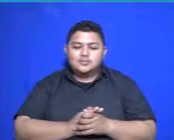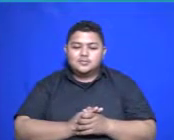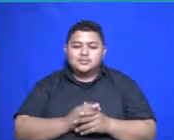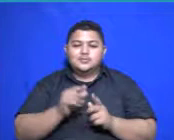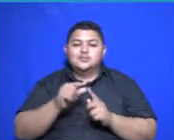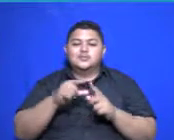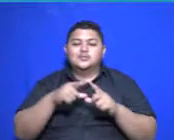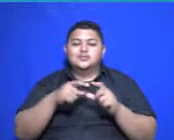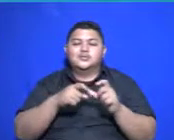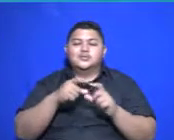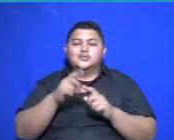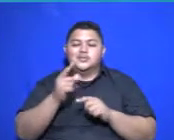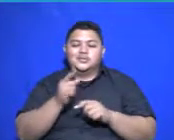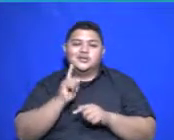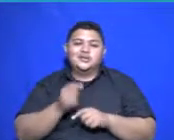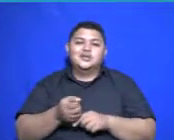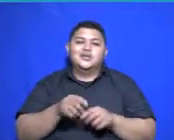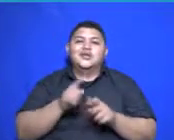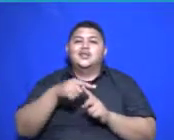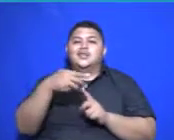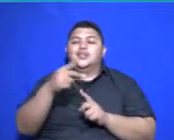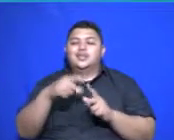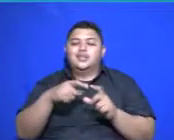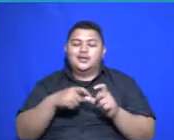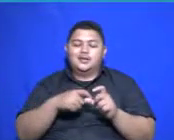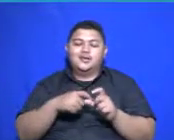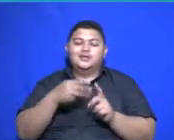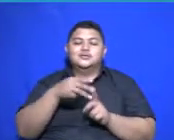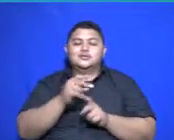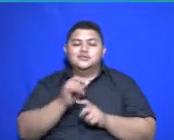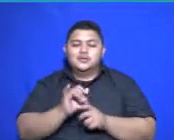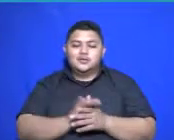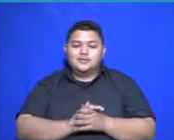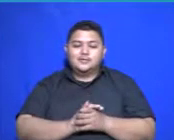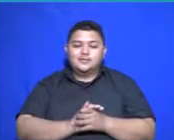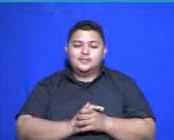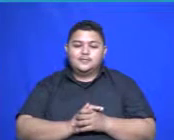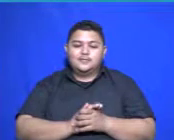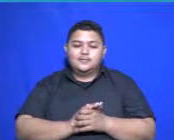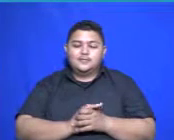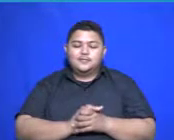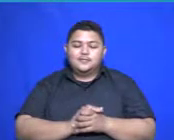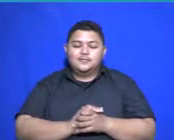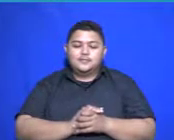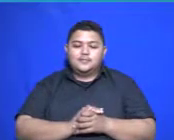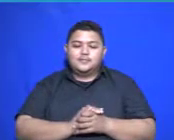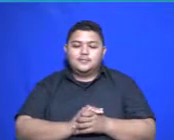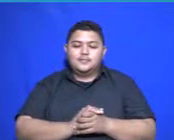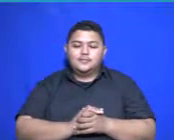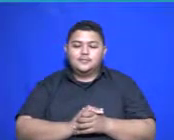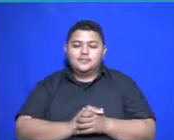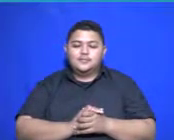teras BRI-nya. Itu memang masih ada keluhan. Tapi ini by case